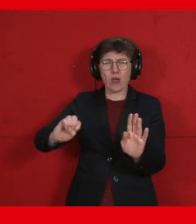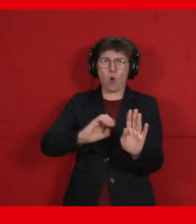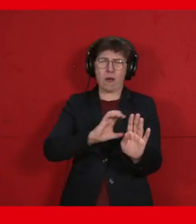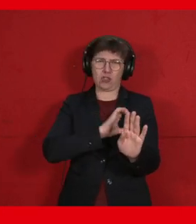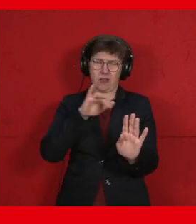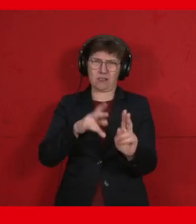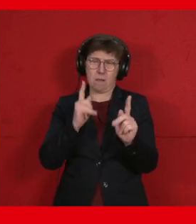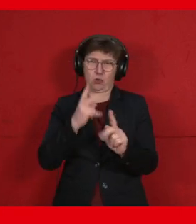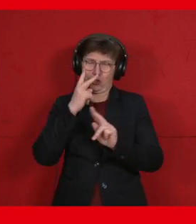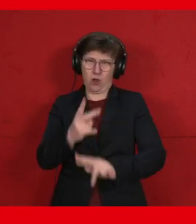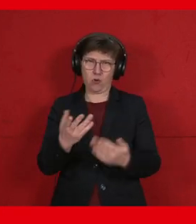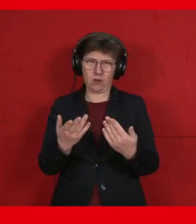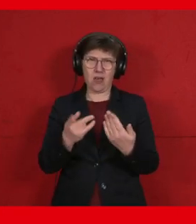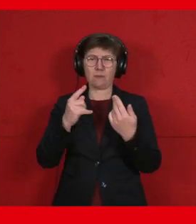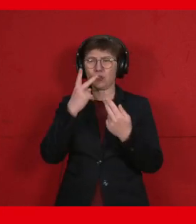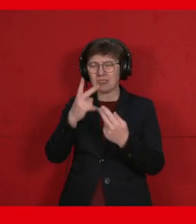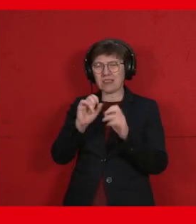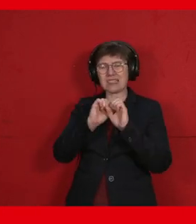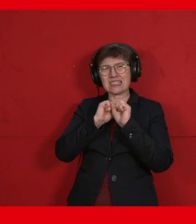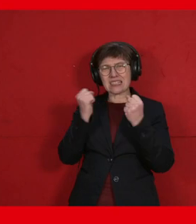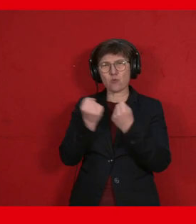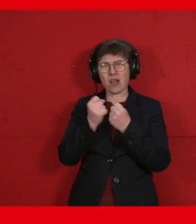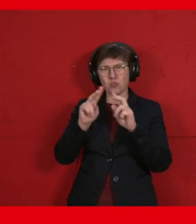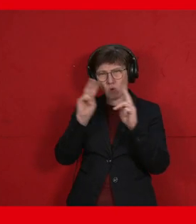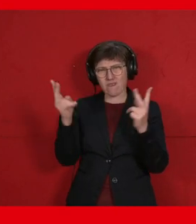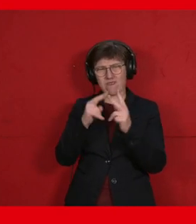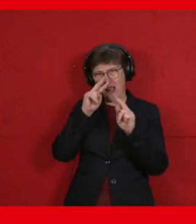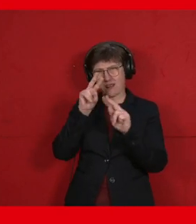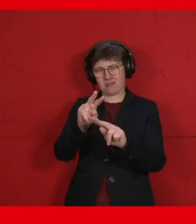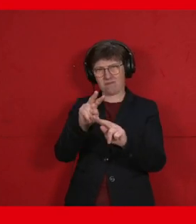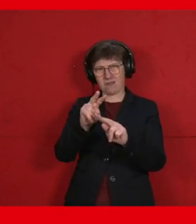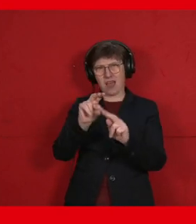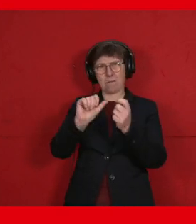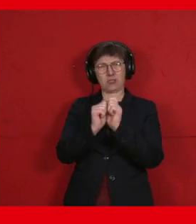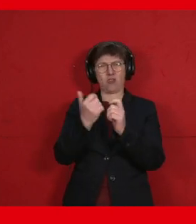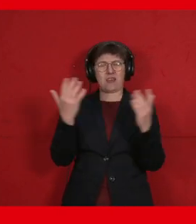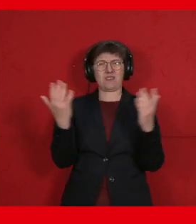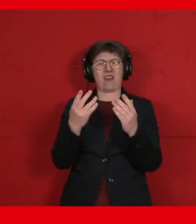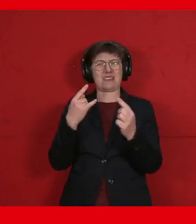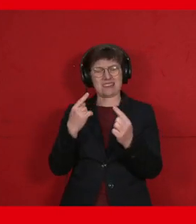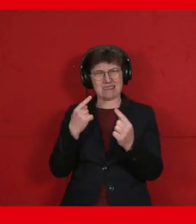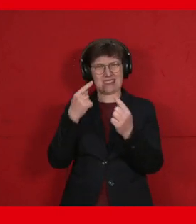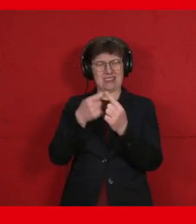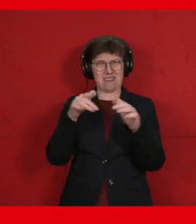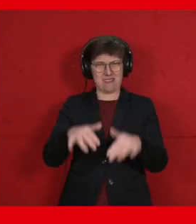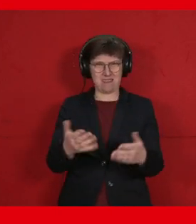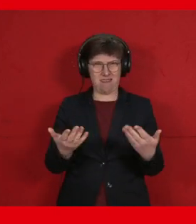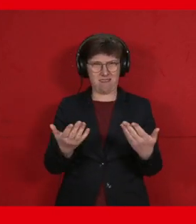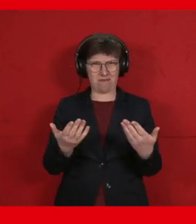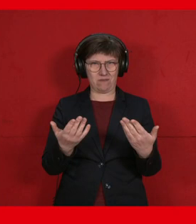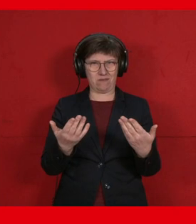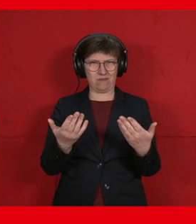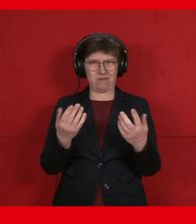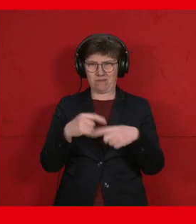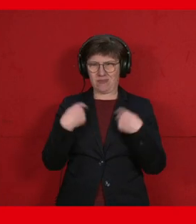muss ganz klar auch die Situation weltweit beachten, schon alleine aufgrund des Ziels, das wir haben,